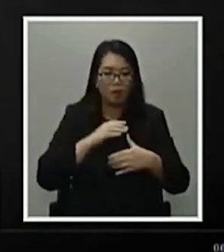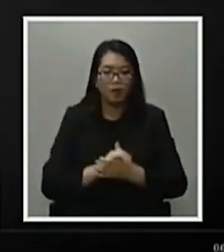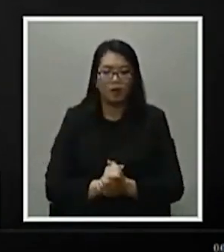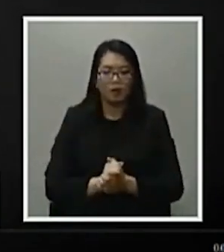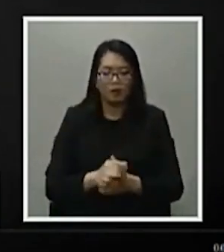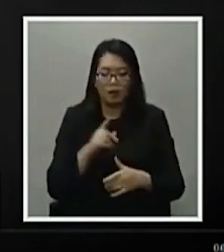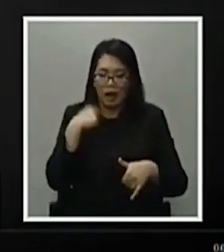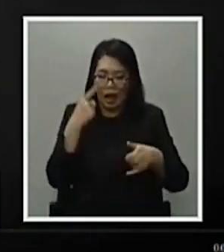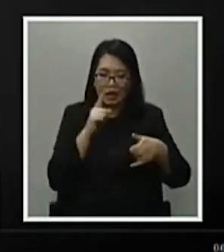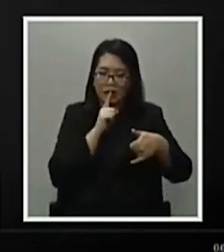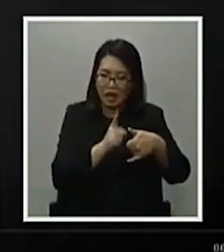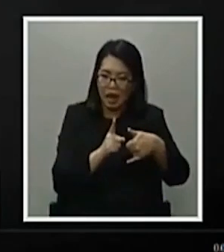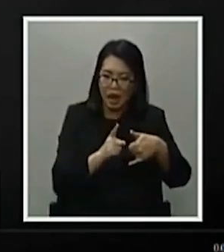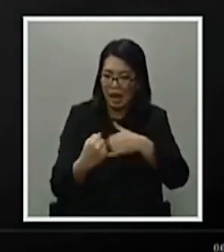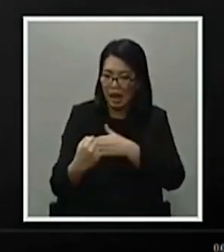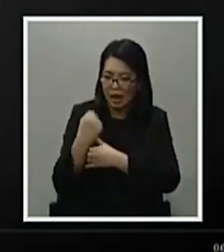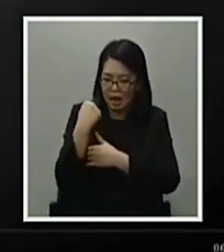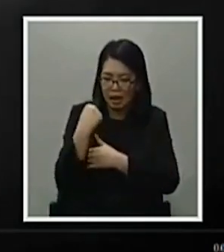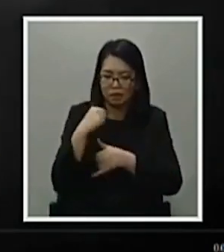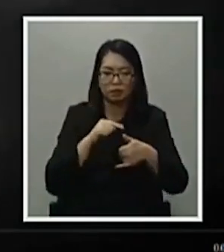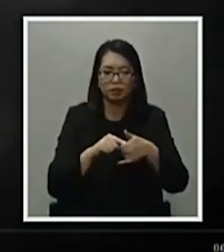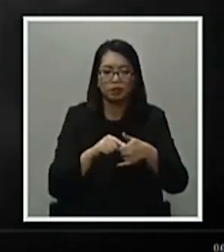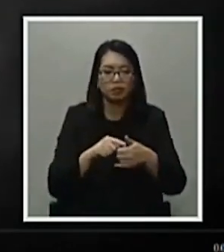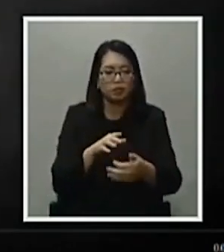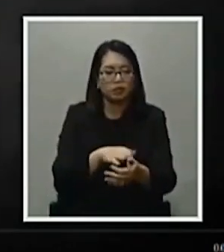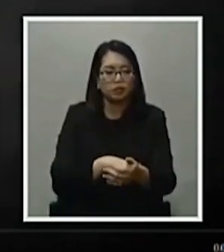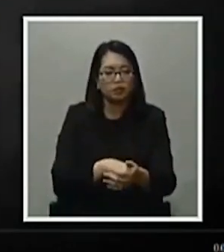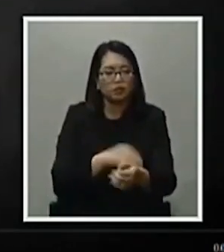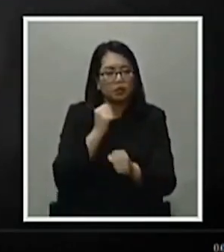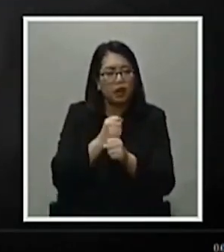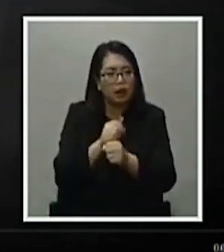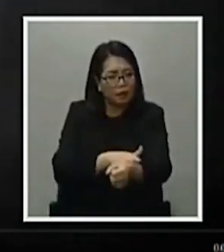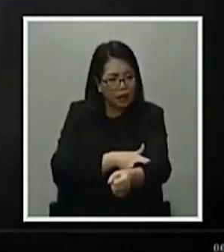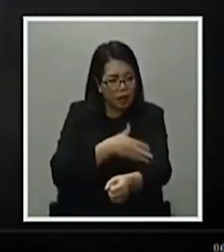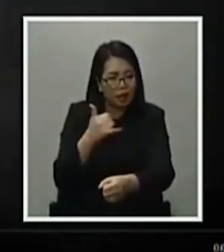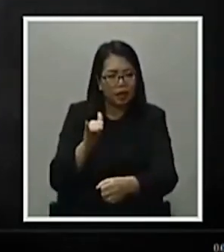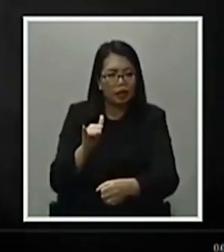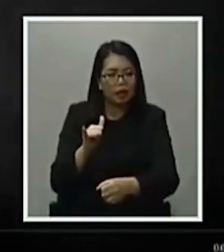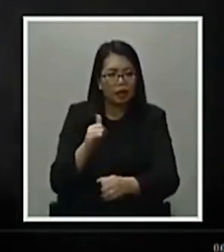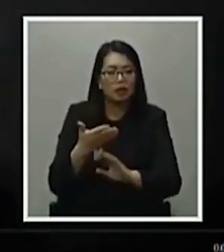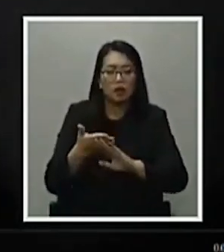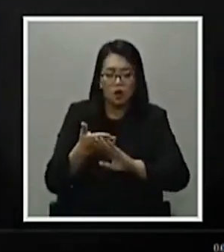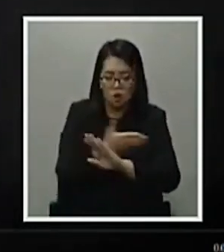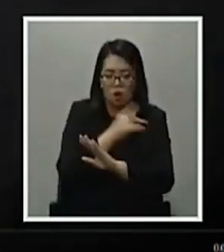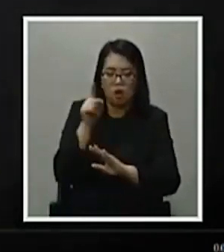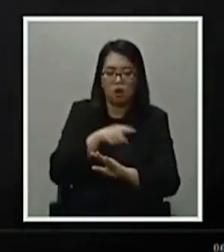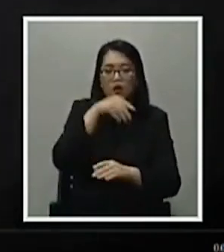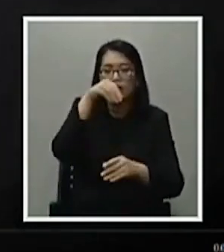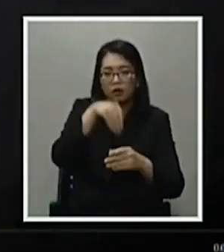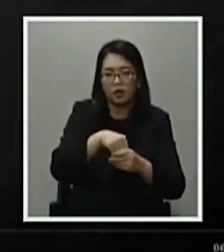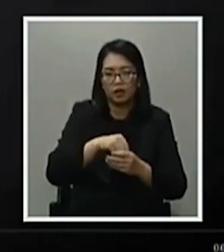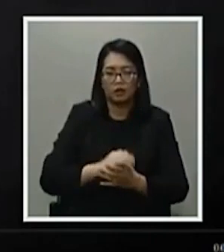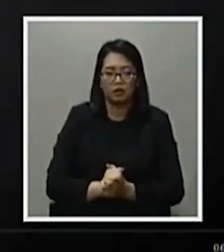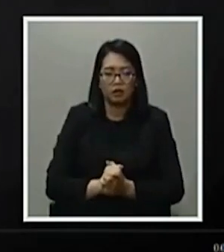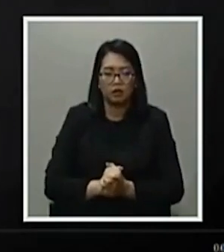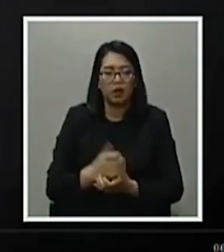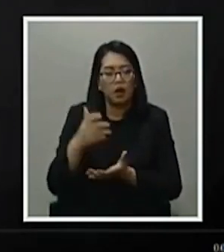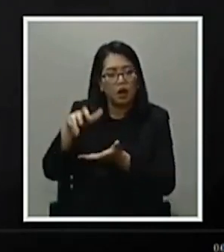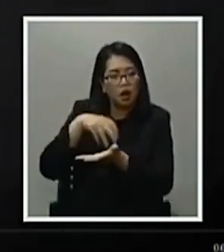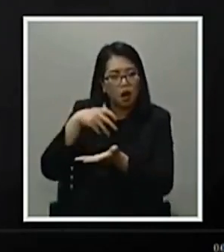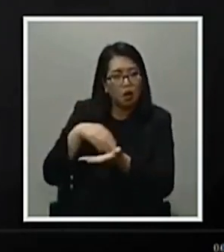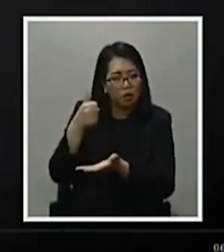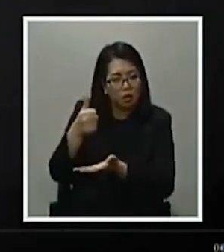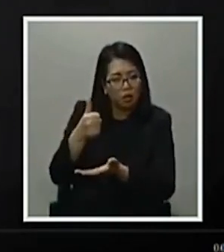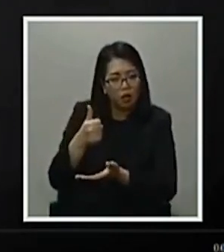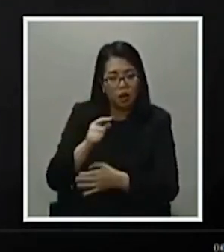แรงเกินไป ธรรมดาเท่าไหร่ล่ะคะ ก็คนไหนก็ไม่ต่างครับ อยากให้ลองเล่าให้ฟังหน่อยว่า